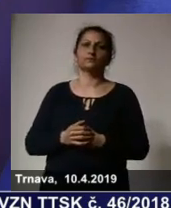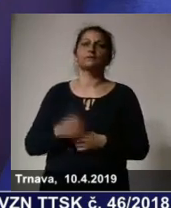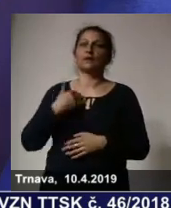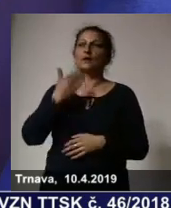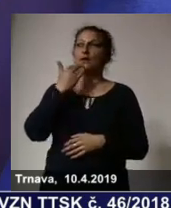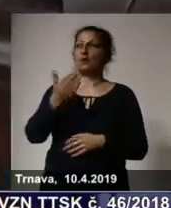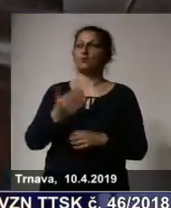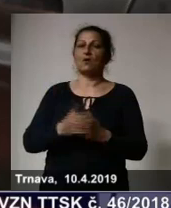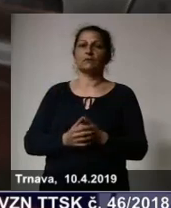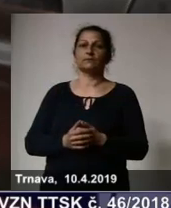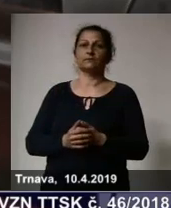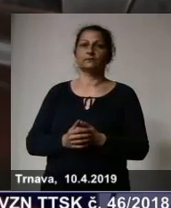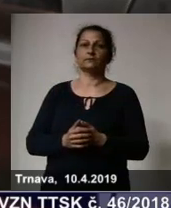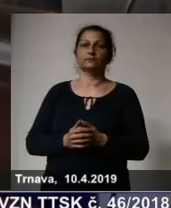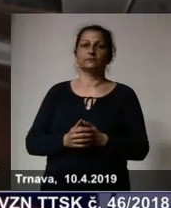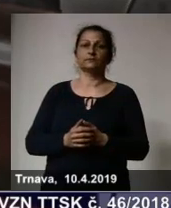Ďakujem.